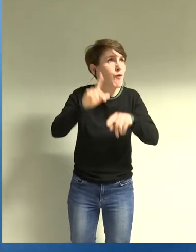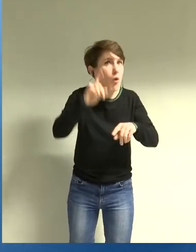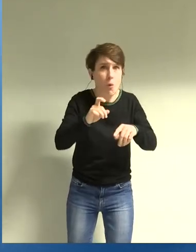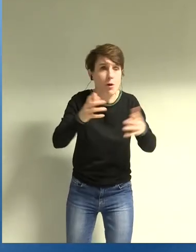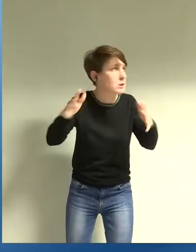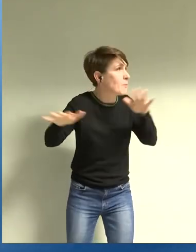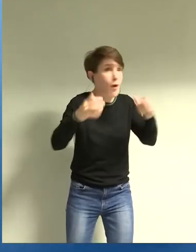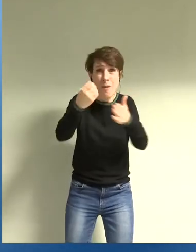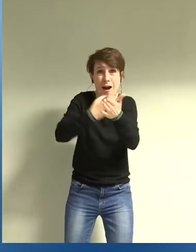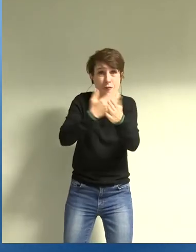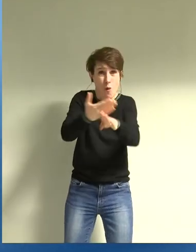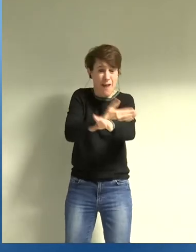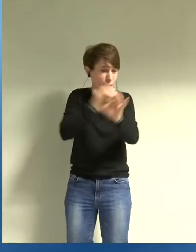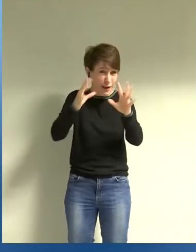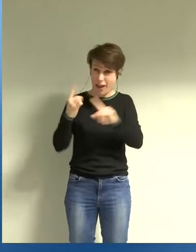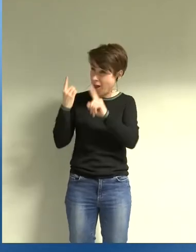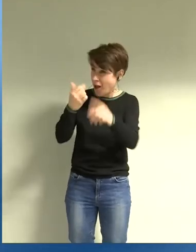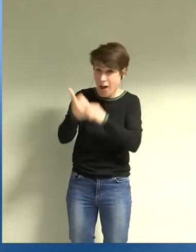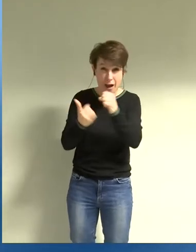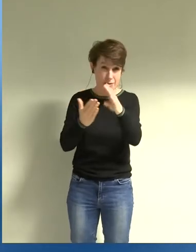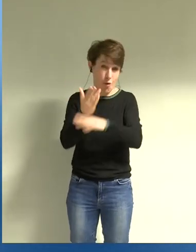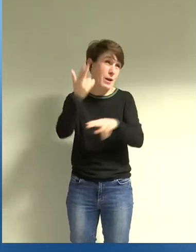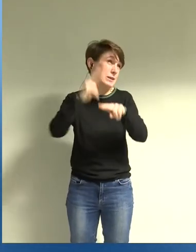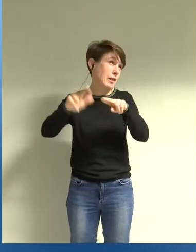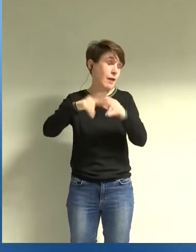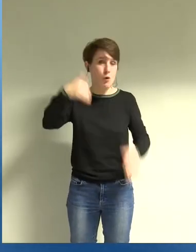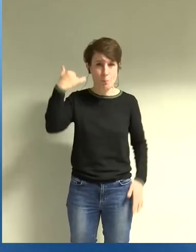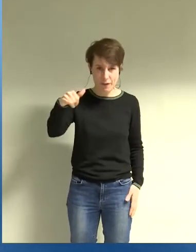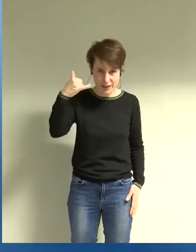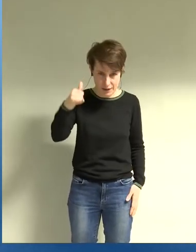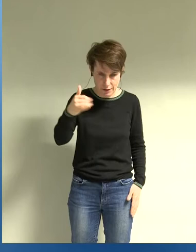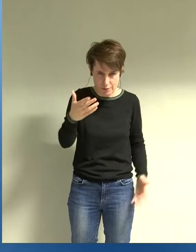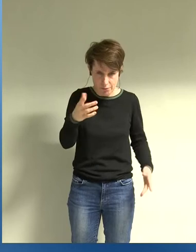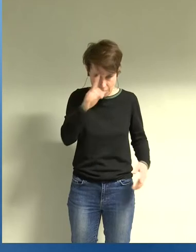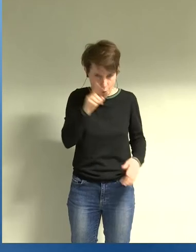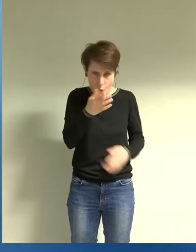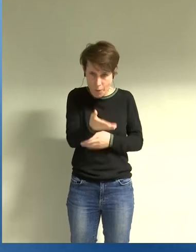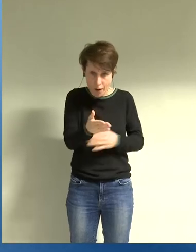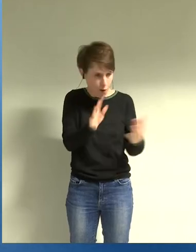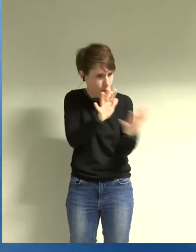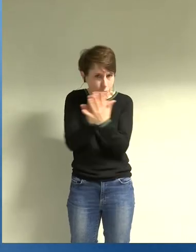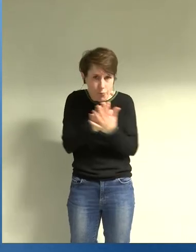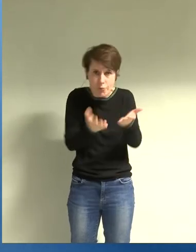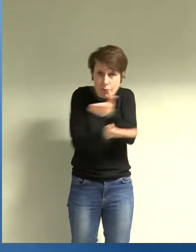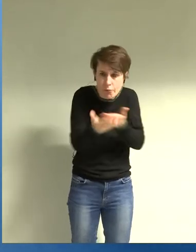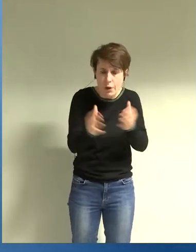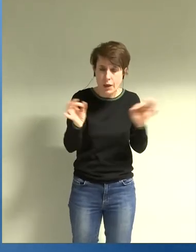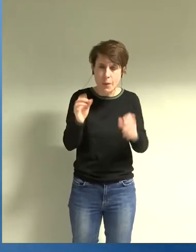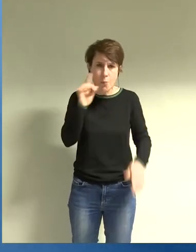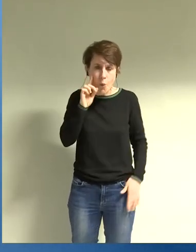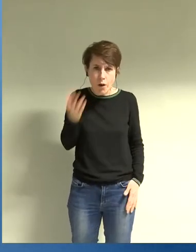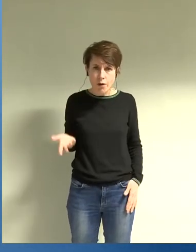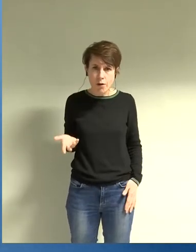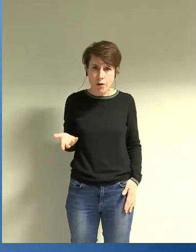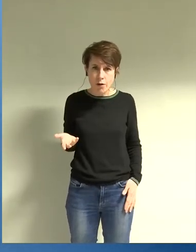après leurs débuts ne mériterait-il pas une véritable concertation et pour les activités qui souffrent